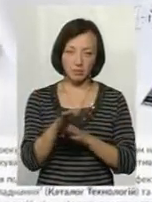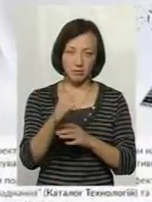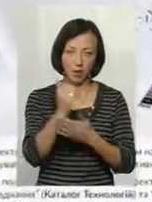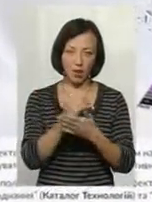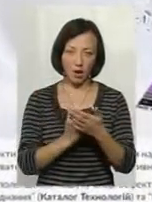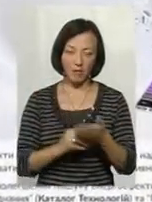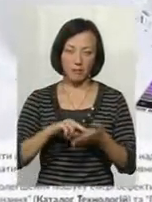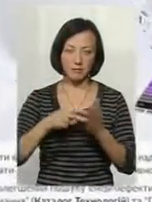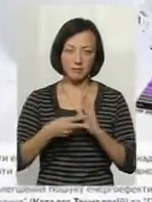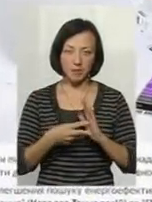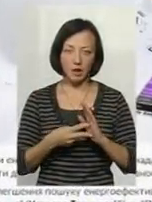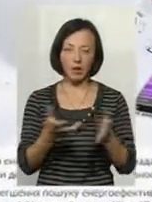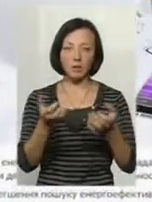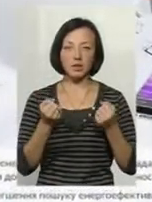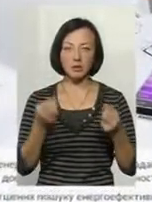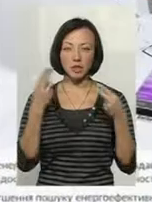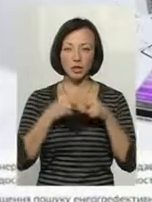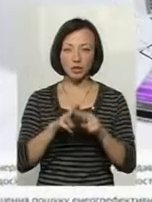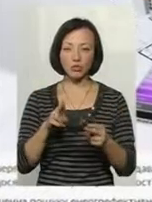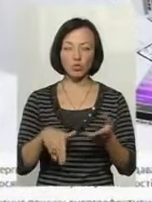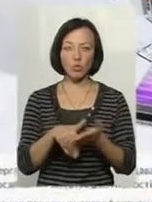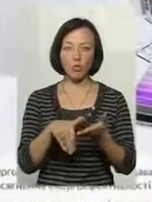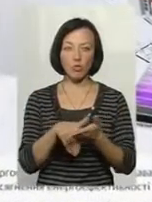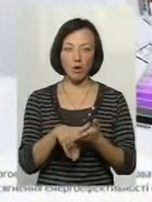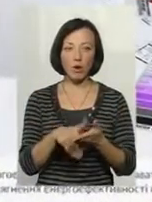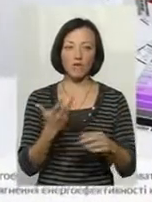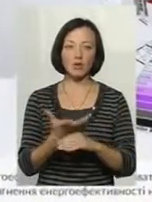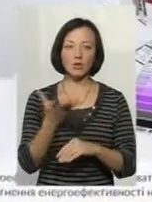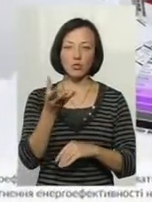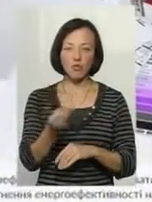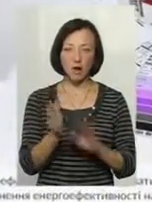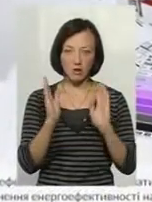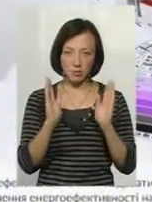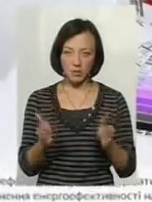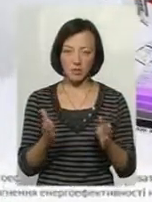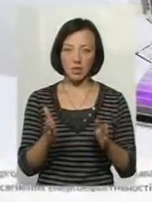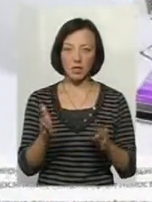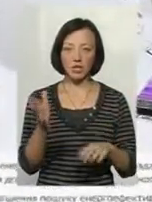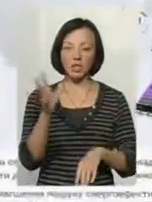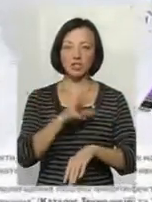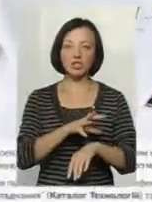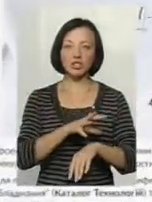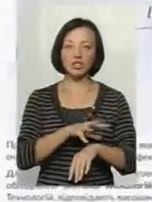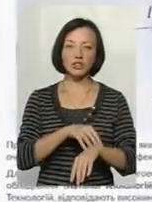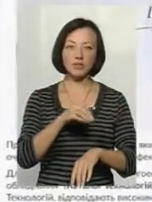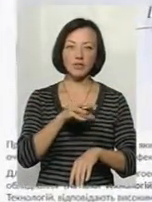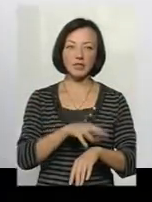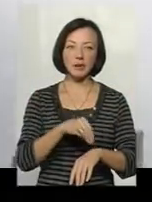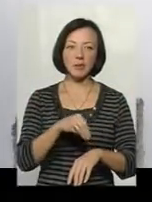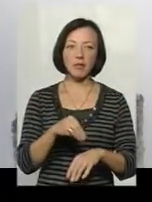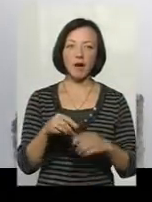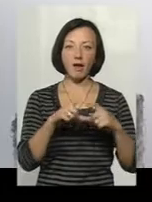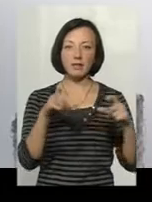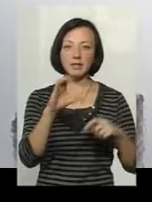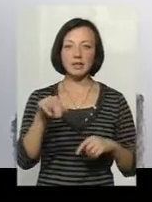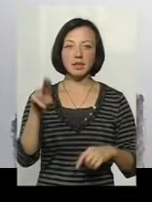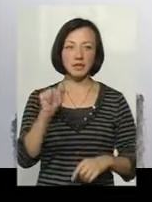програми передбачається отримання технічної допомоги, що фінансуватиметься шведським агентством СІДА.